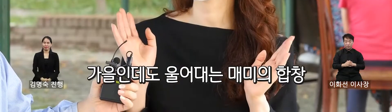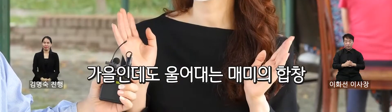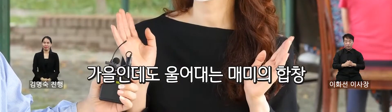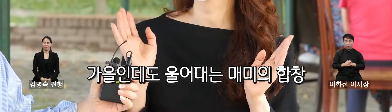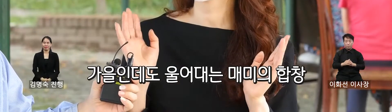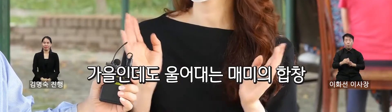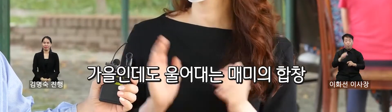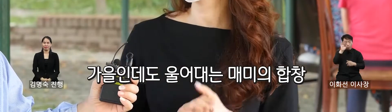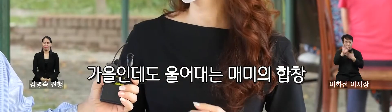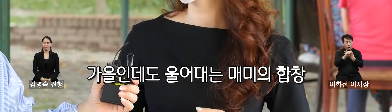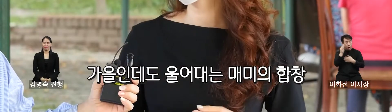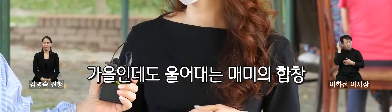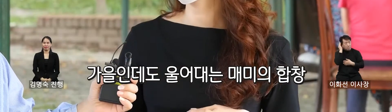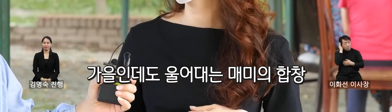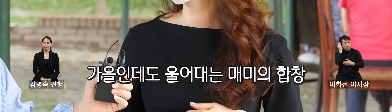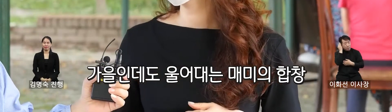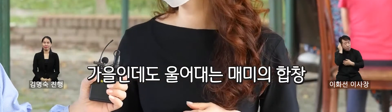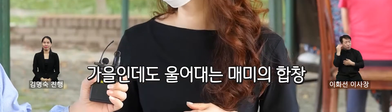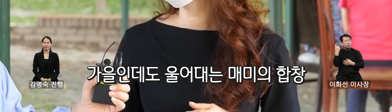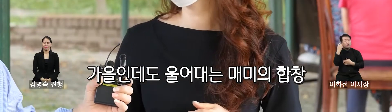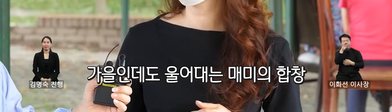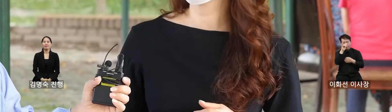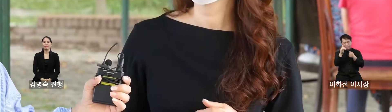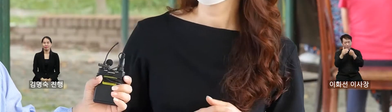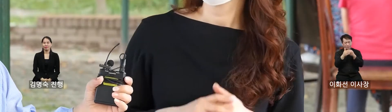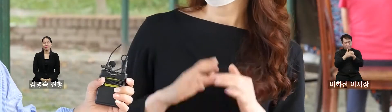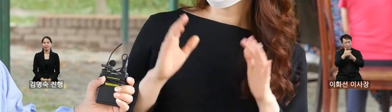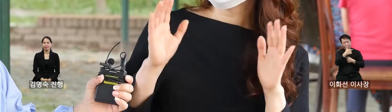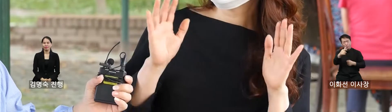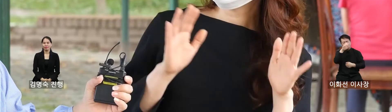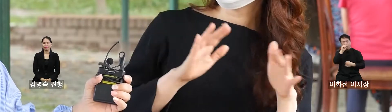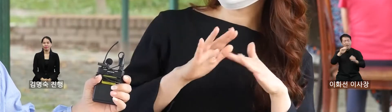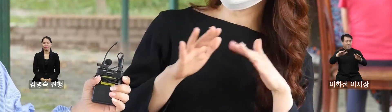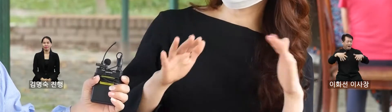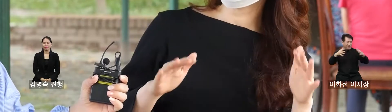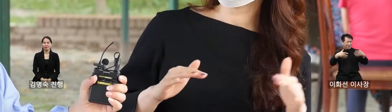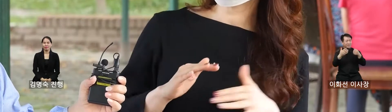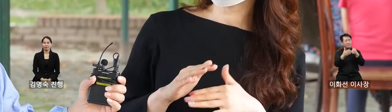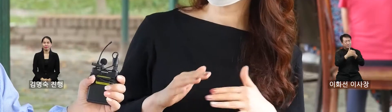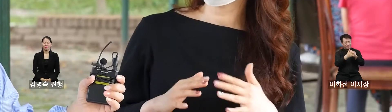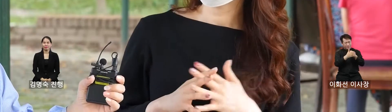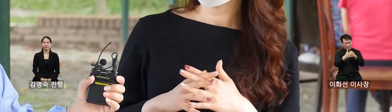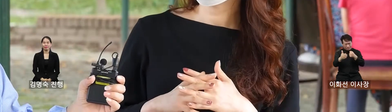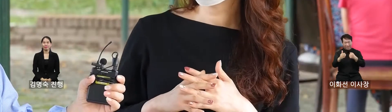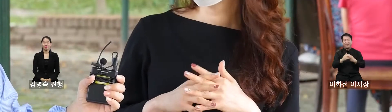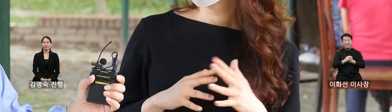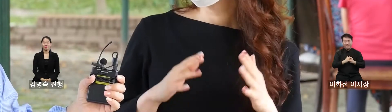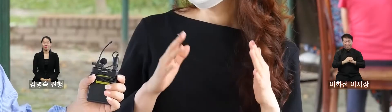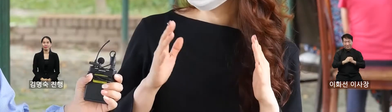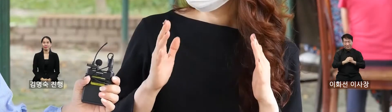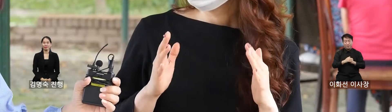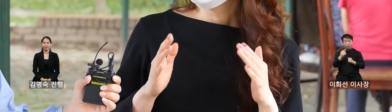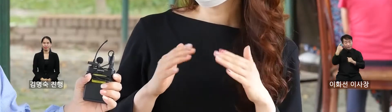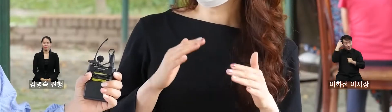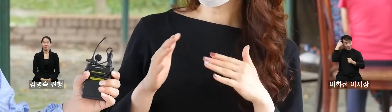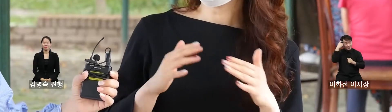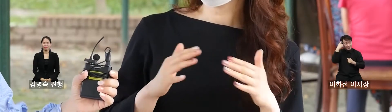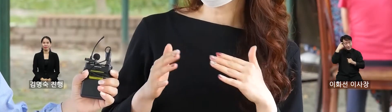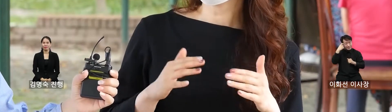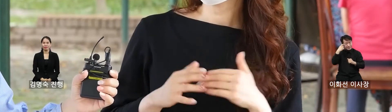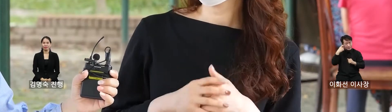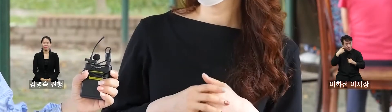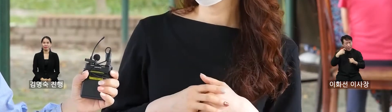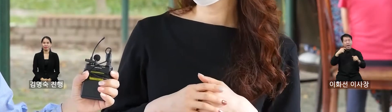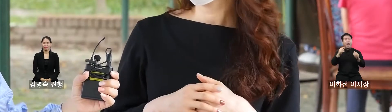매미소리가 들려서 너무 좋은데 가을이라서 네. 여기는 이렇게 자연 친화적인 이런 느낌의 이런